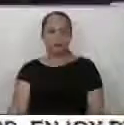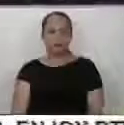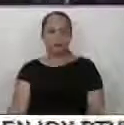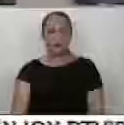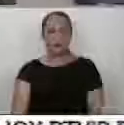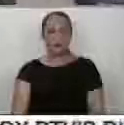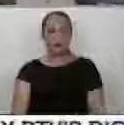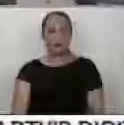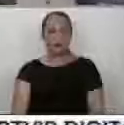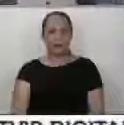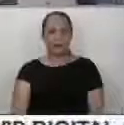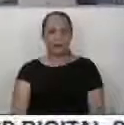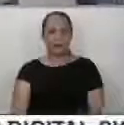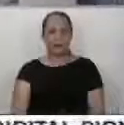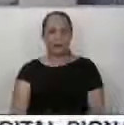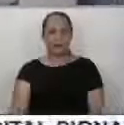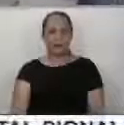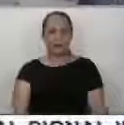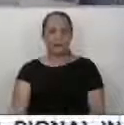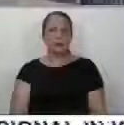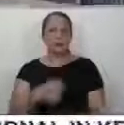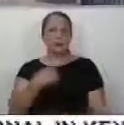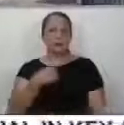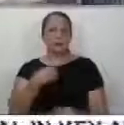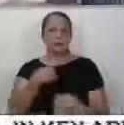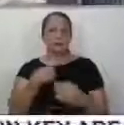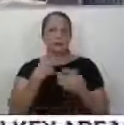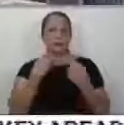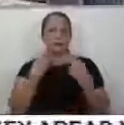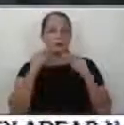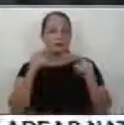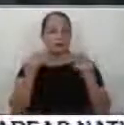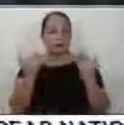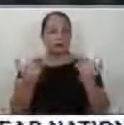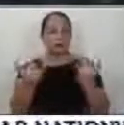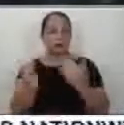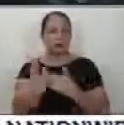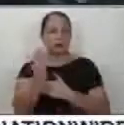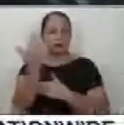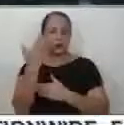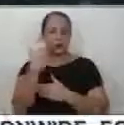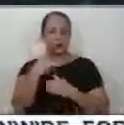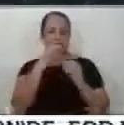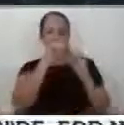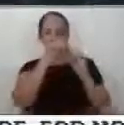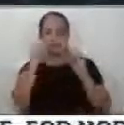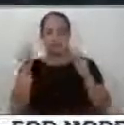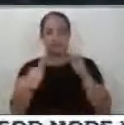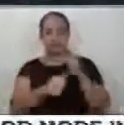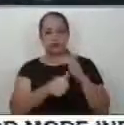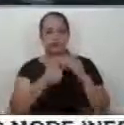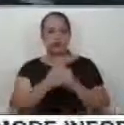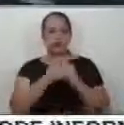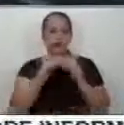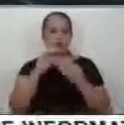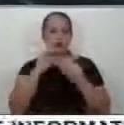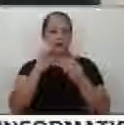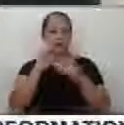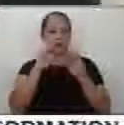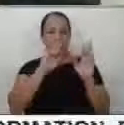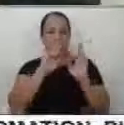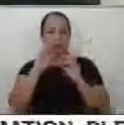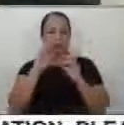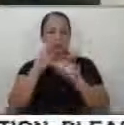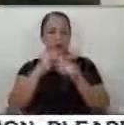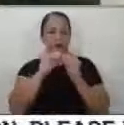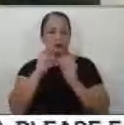Para sa pilot testing ng bagong polisiya tungkol sa alert level system, ilalagay sa alert level 4 ang Metro Manila simula September 16.